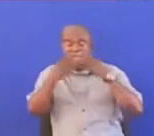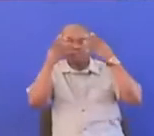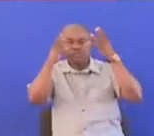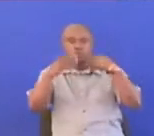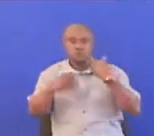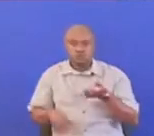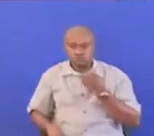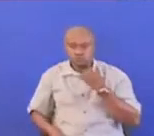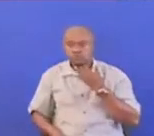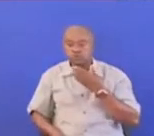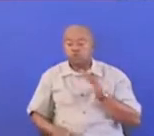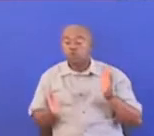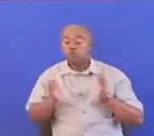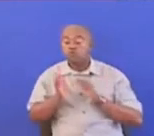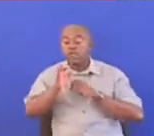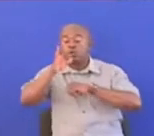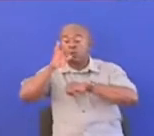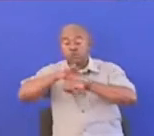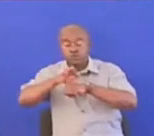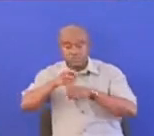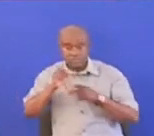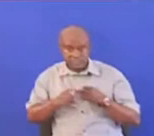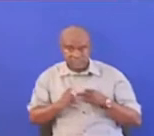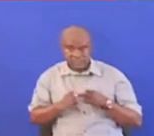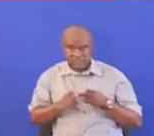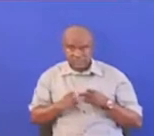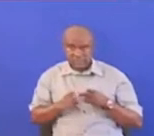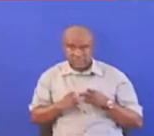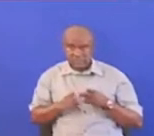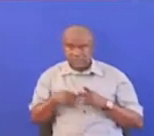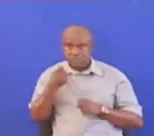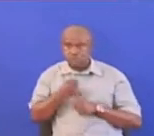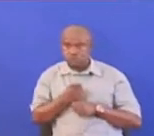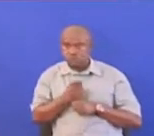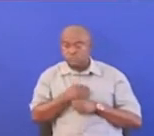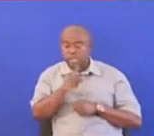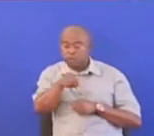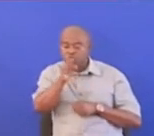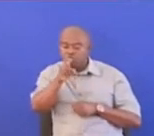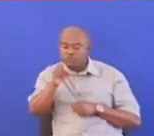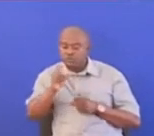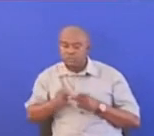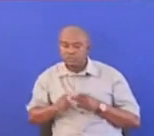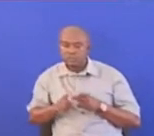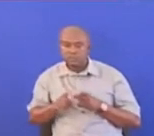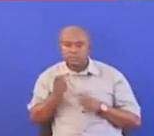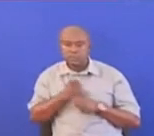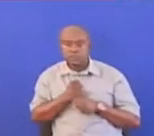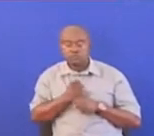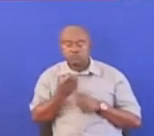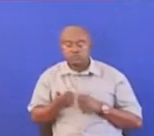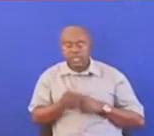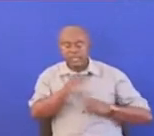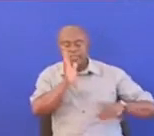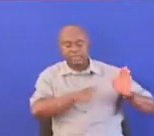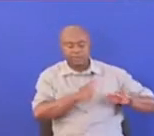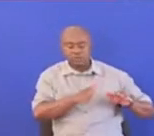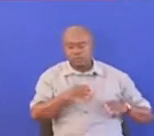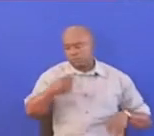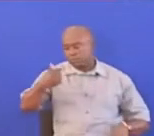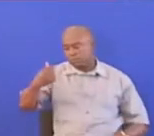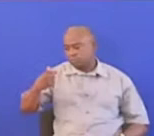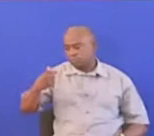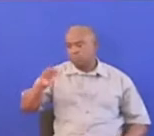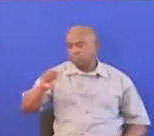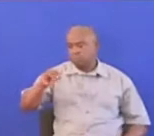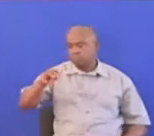hizo za ufugaji nyuki, watafanya shughuli za uvuvi, lakini na shughuli za matambiko. Tunaomba sasa